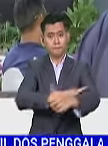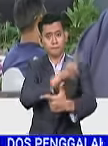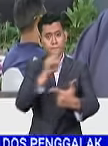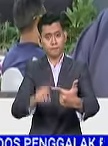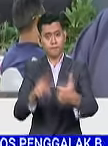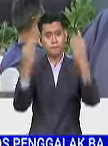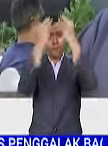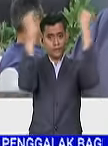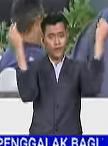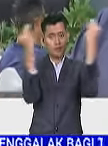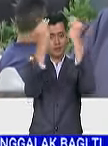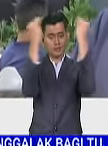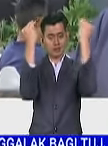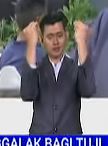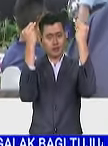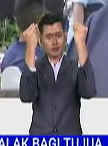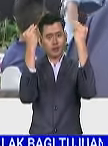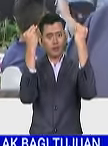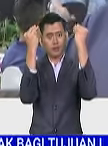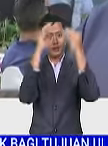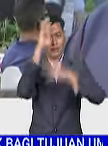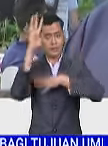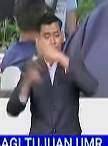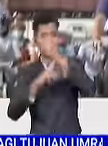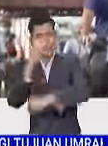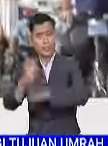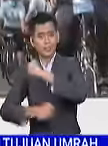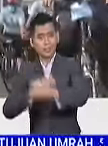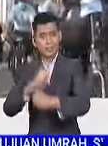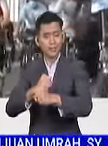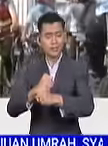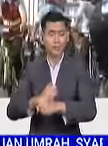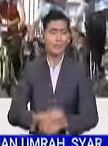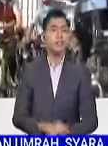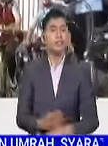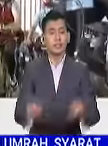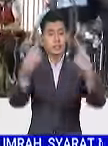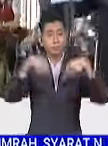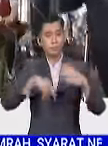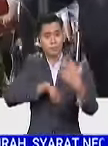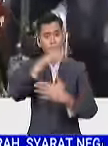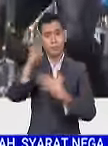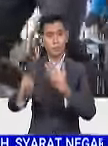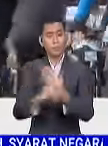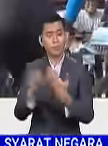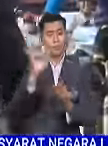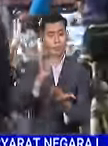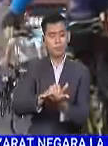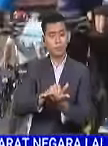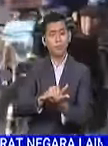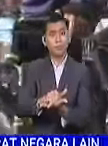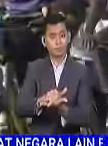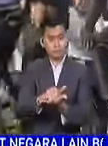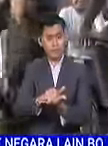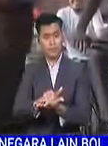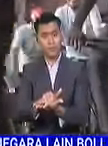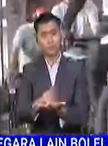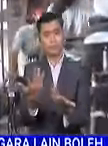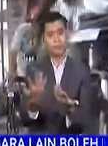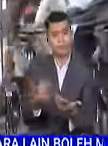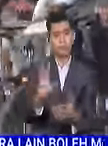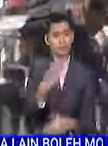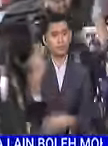majlis karya tahunan Siara Maya. Hadir sama dalam program berkenaan Mayor Bandaraya Kota Kinabalu, Datuk